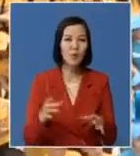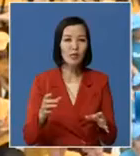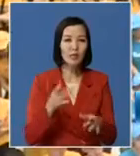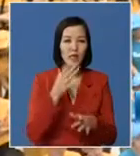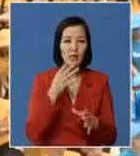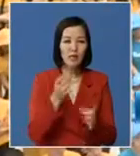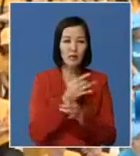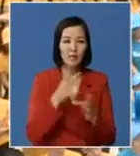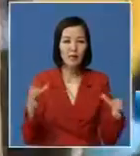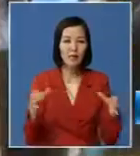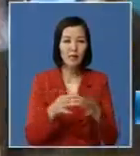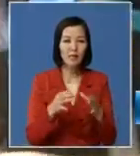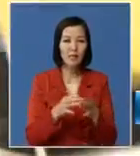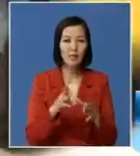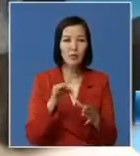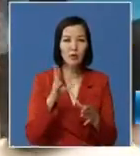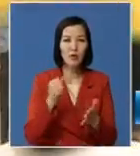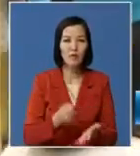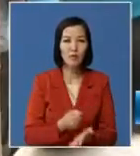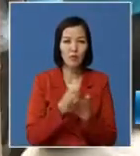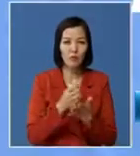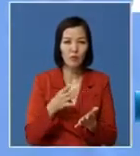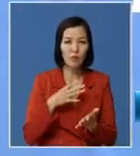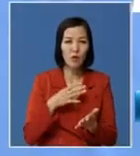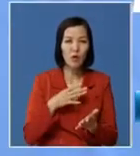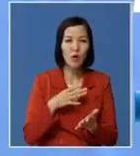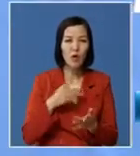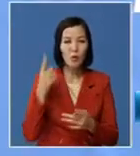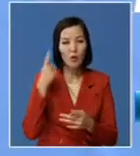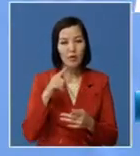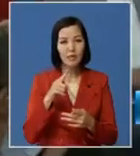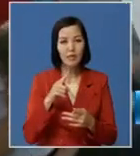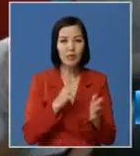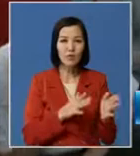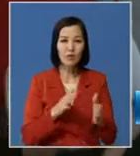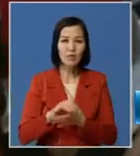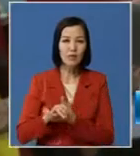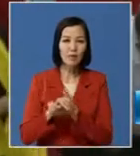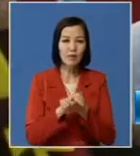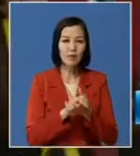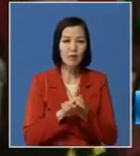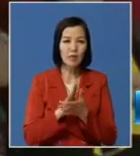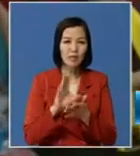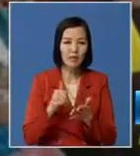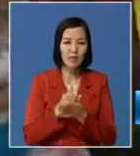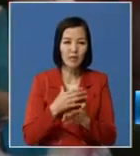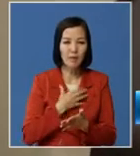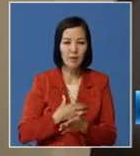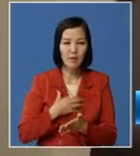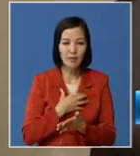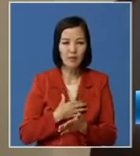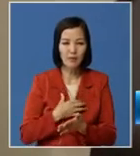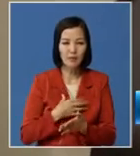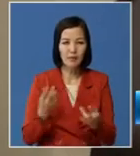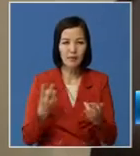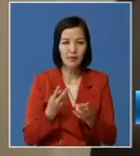өңірлердегі этномәдени бірлестіктер Тоқаевты қолдап отыр. Олардың пікірінше, тұрақтылық пенен бейбітшілікті ту еткен